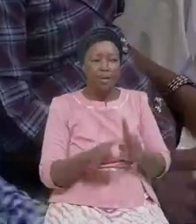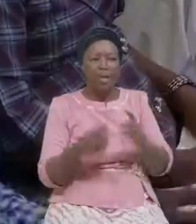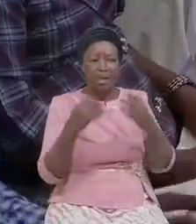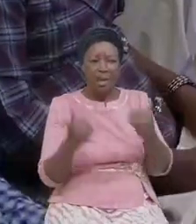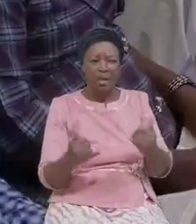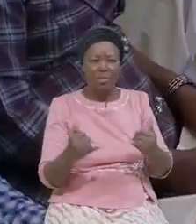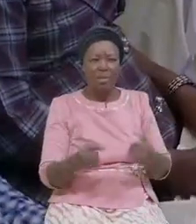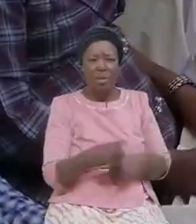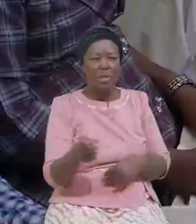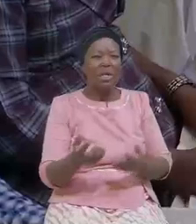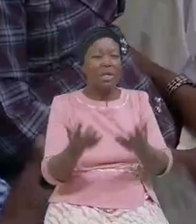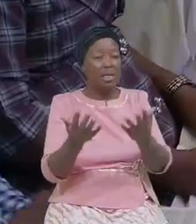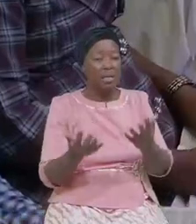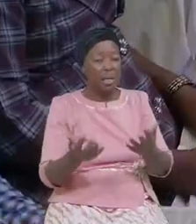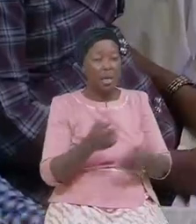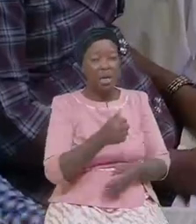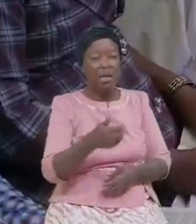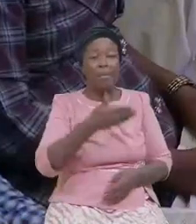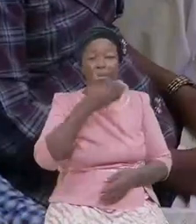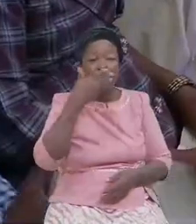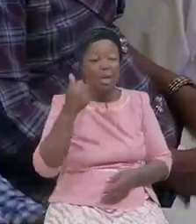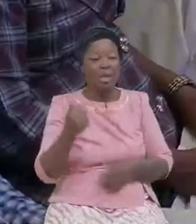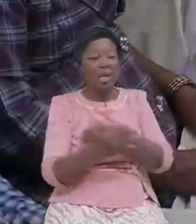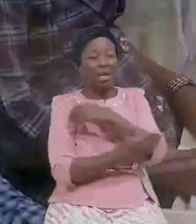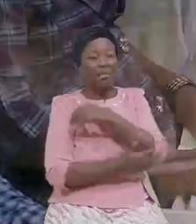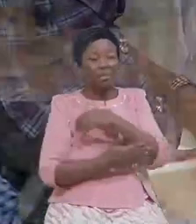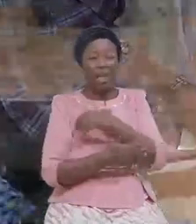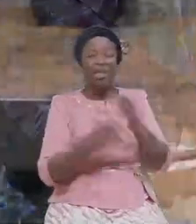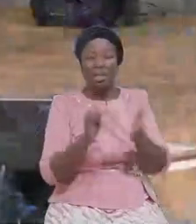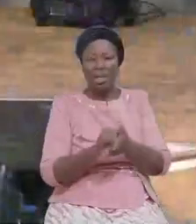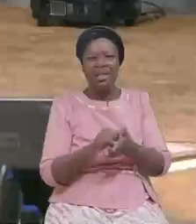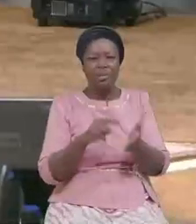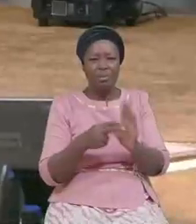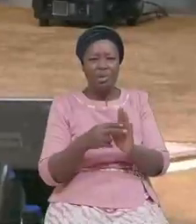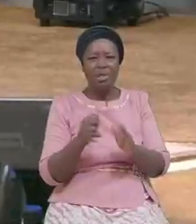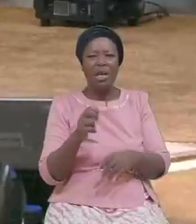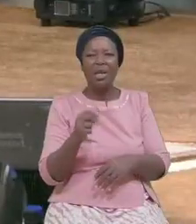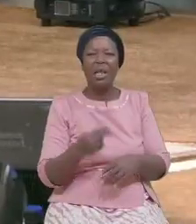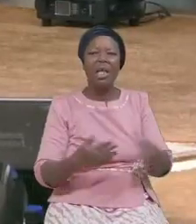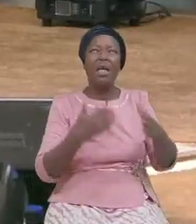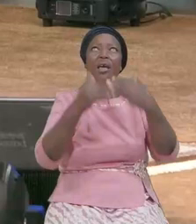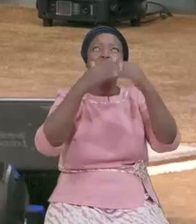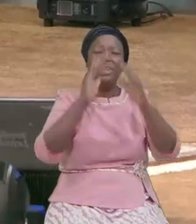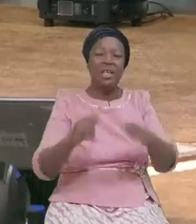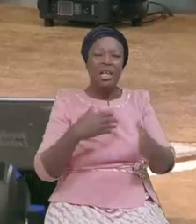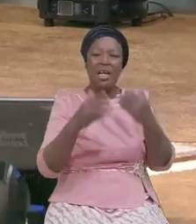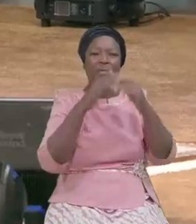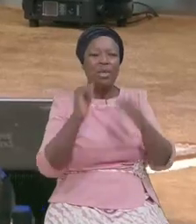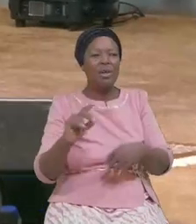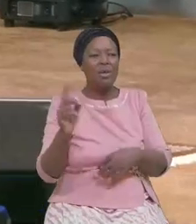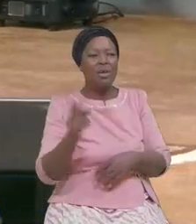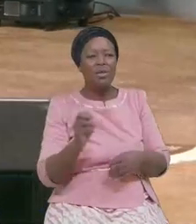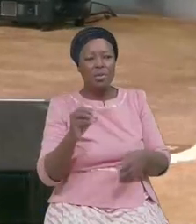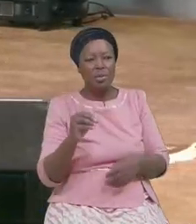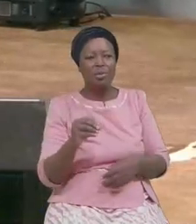maintenant, ils en désirent une meilleure, c'est-à-dire une céleste, une